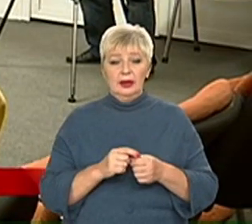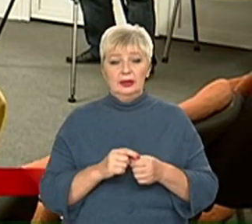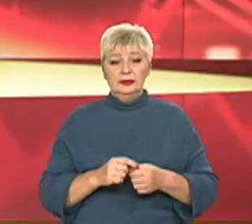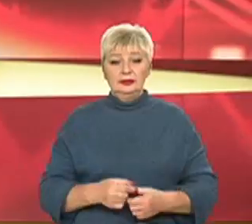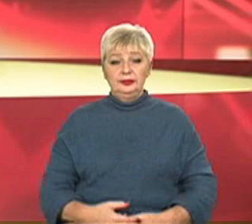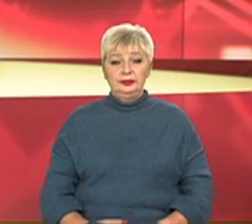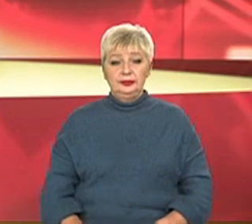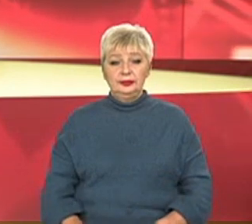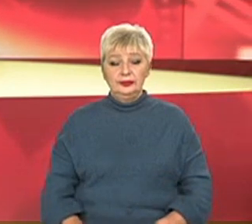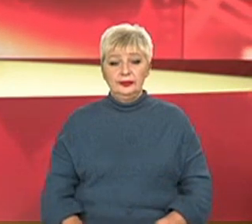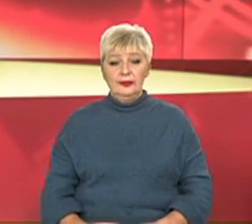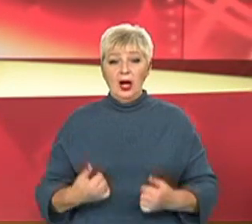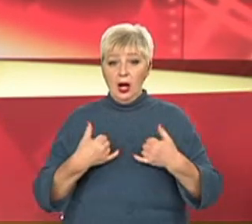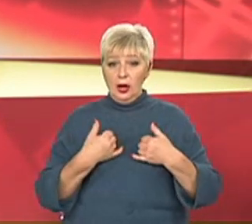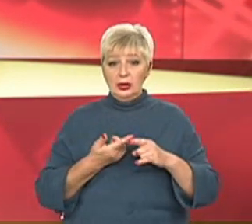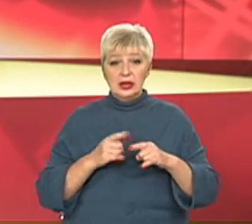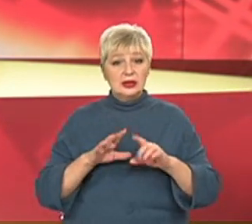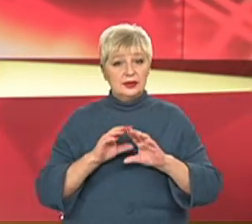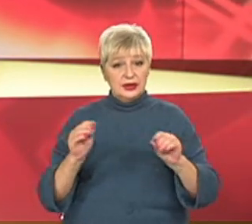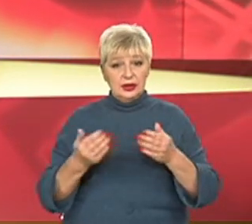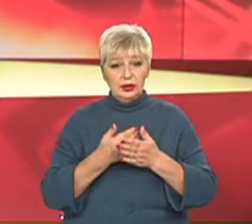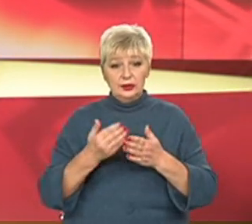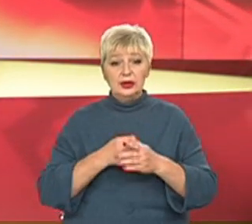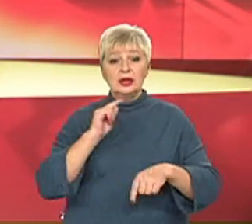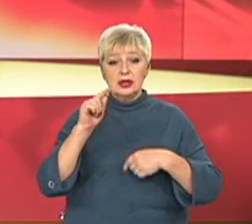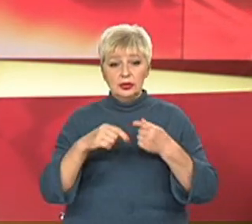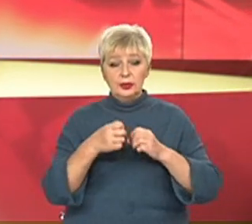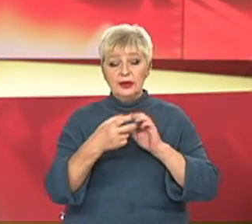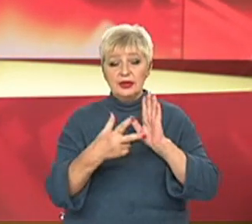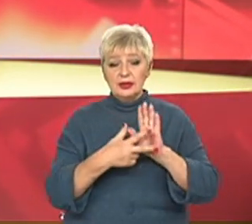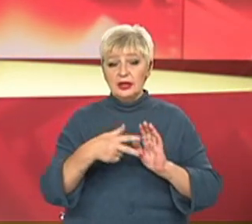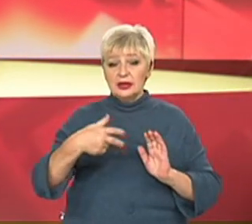рост. А у нас це всі новини у випуску. Наступний о